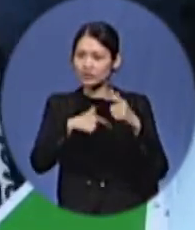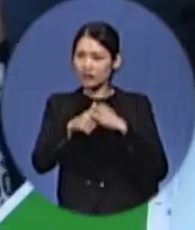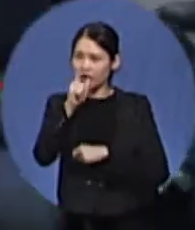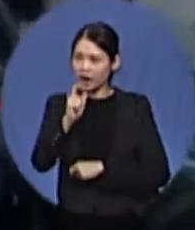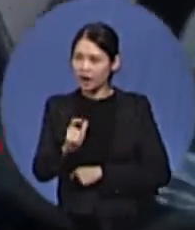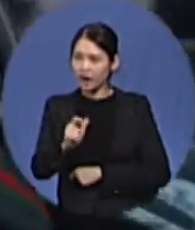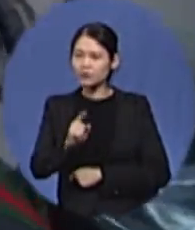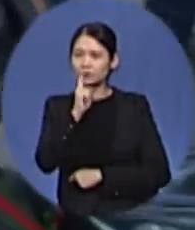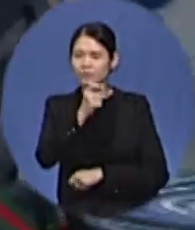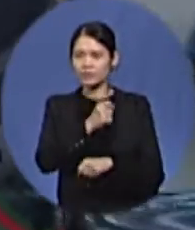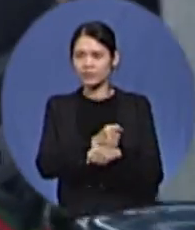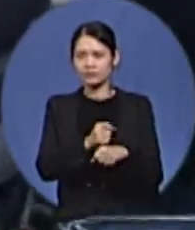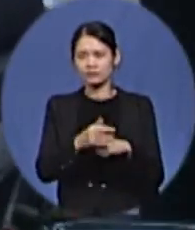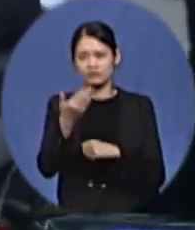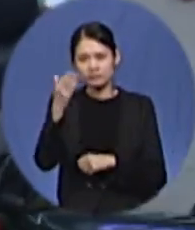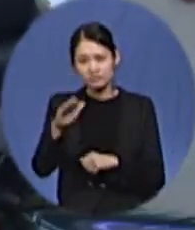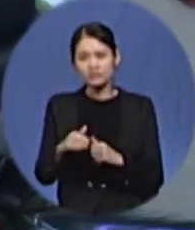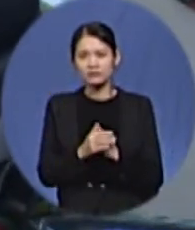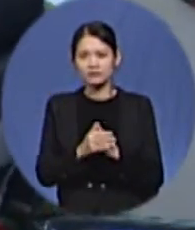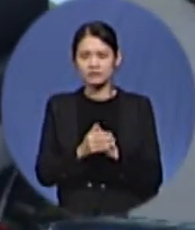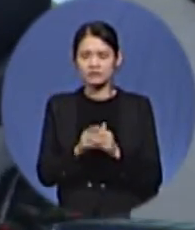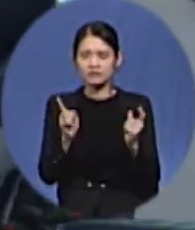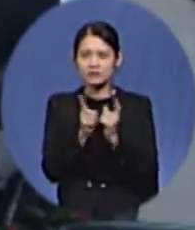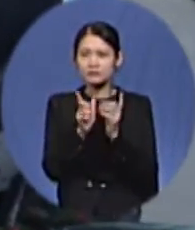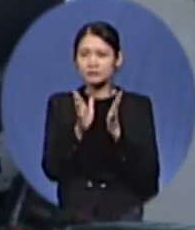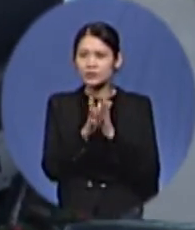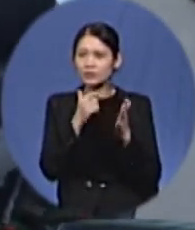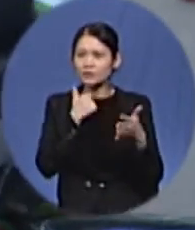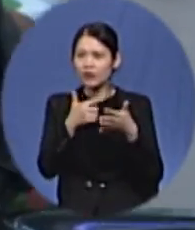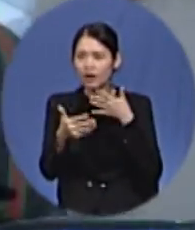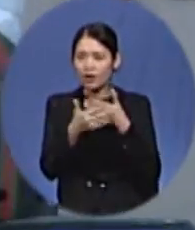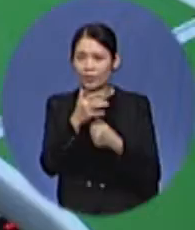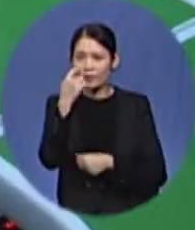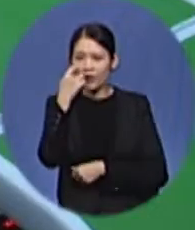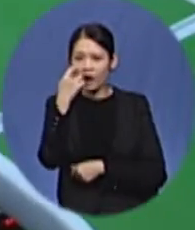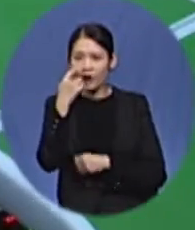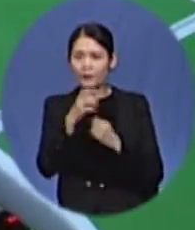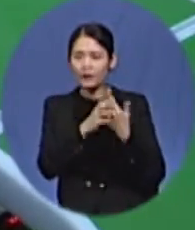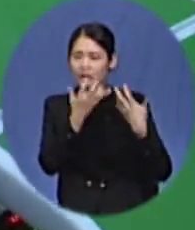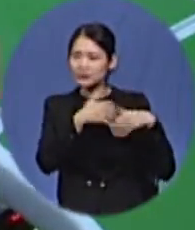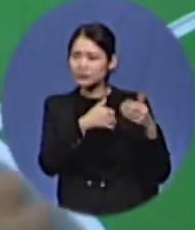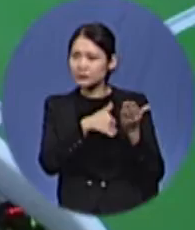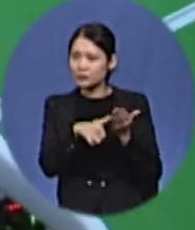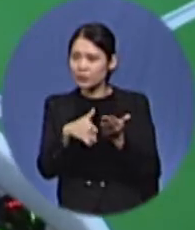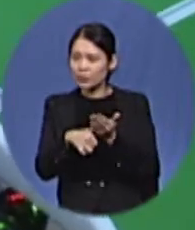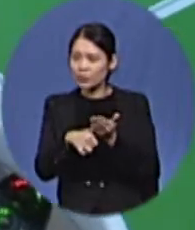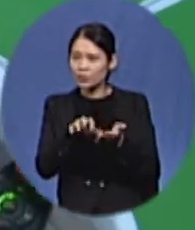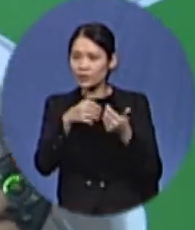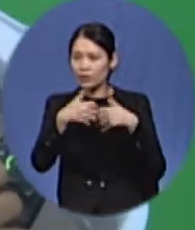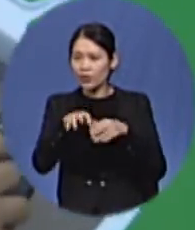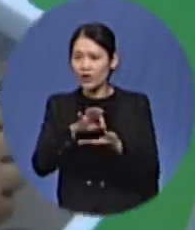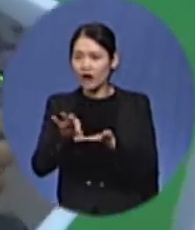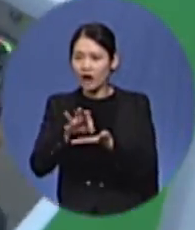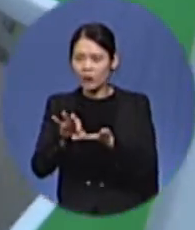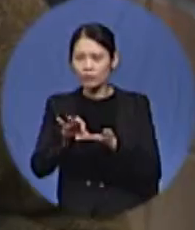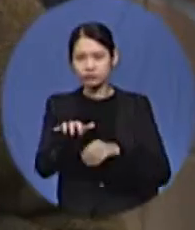강조했습니다. 하지만 막상 체험을 해보니 기표 도구 등에서 불편한 점이